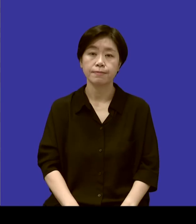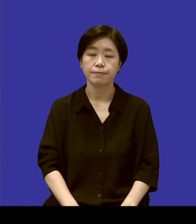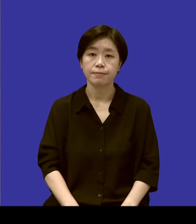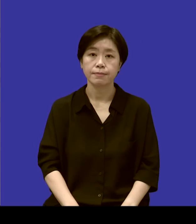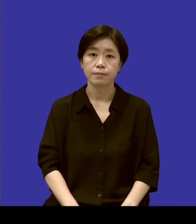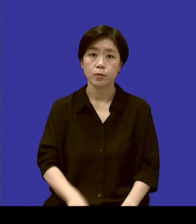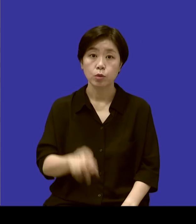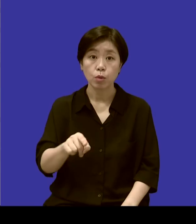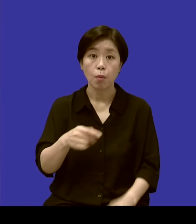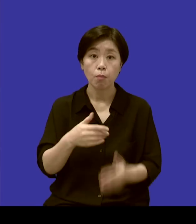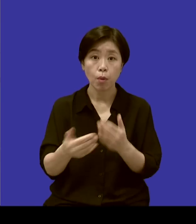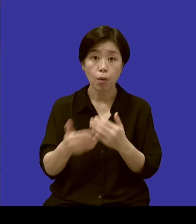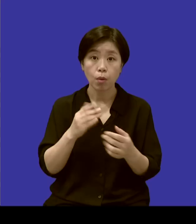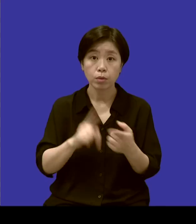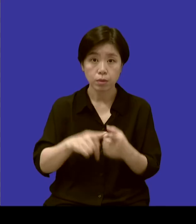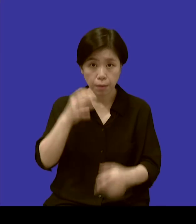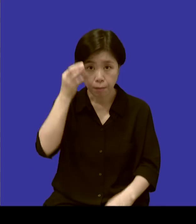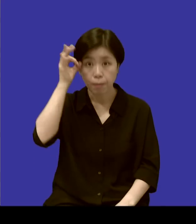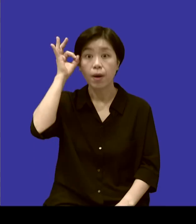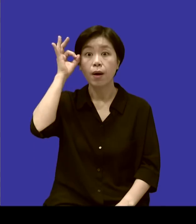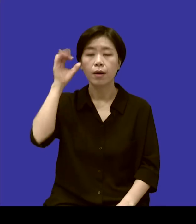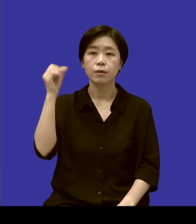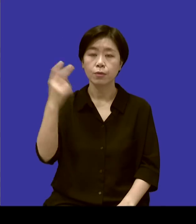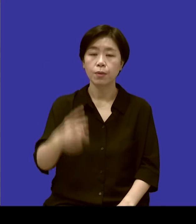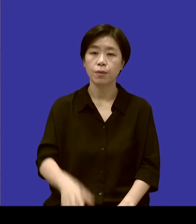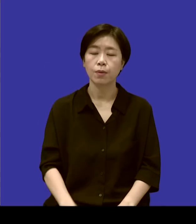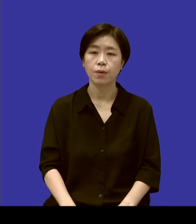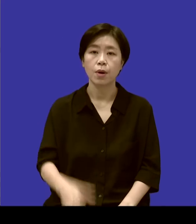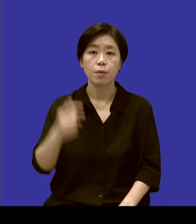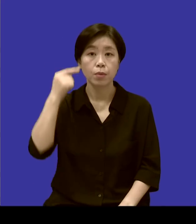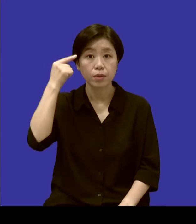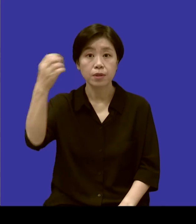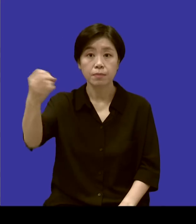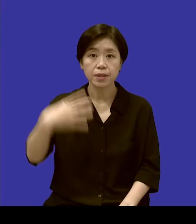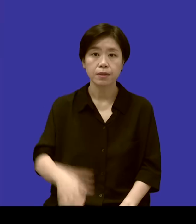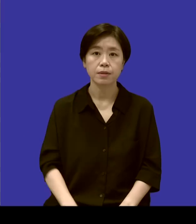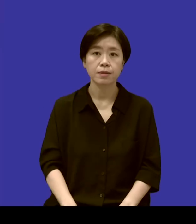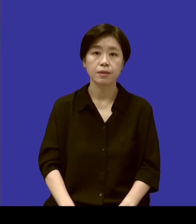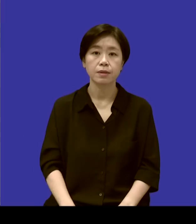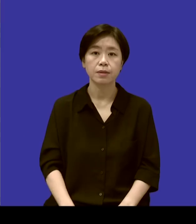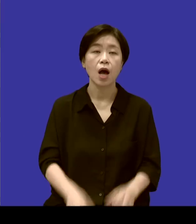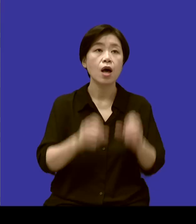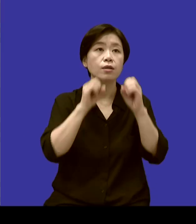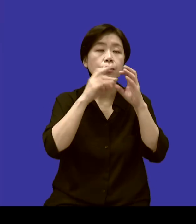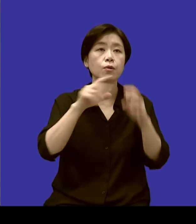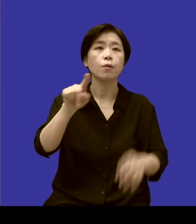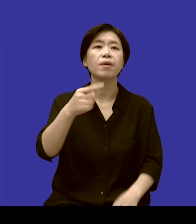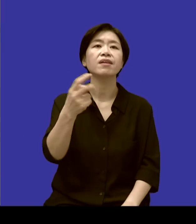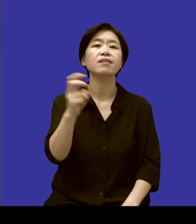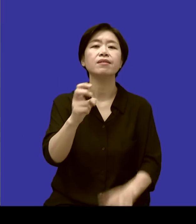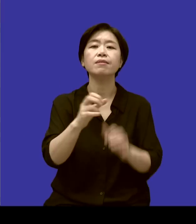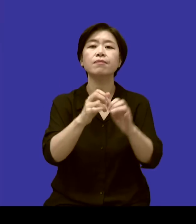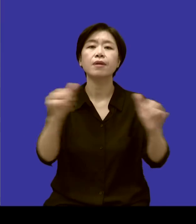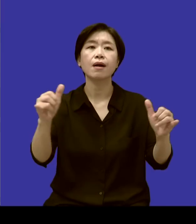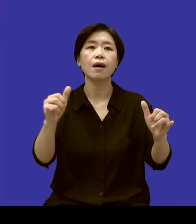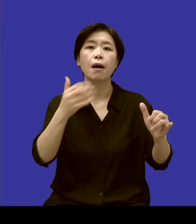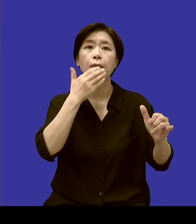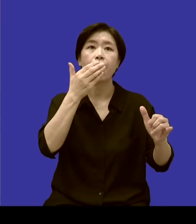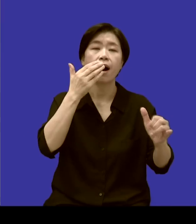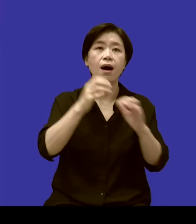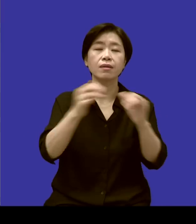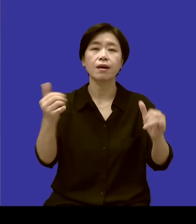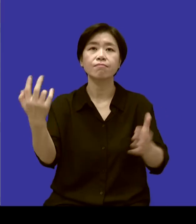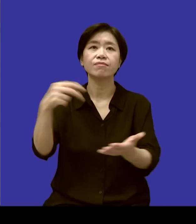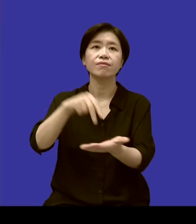기억나게 하시고 또 120명에게 전도를 할 사람 다 결심하고 일어서세요. 예. 그 목사님이 그러시는 거예요. 예,